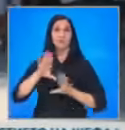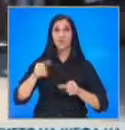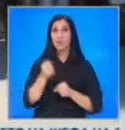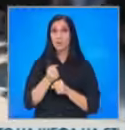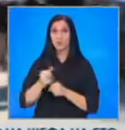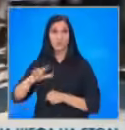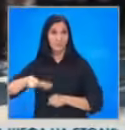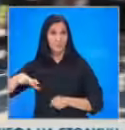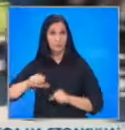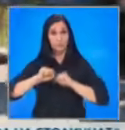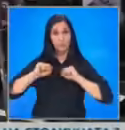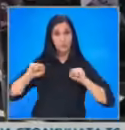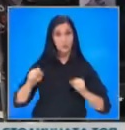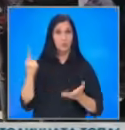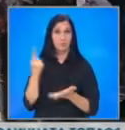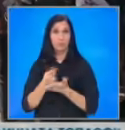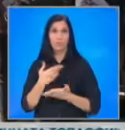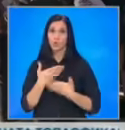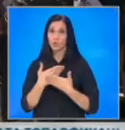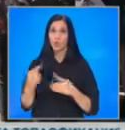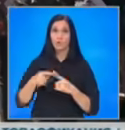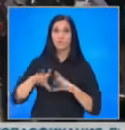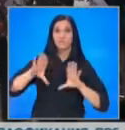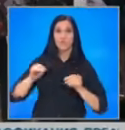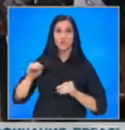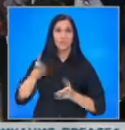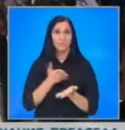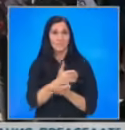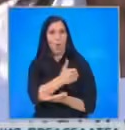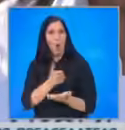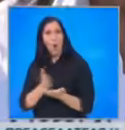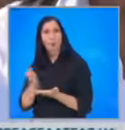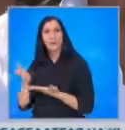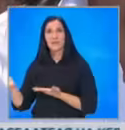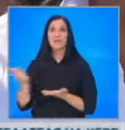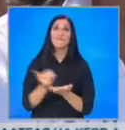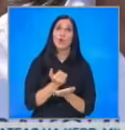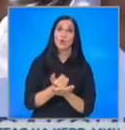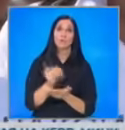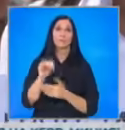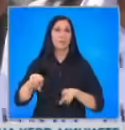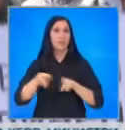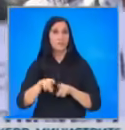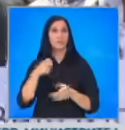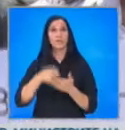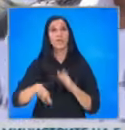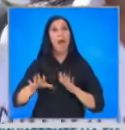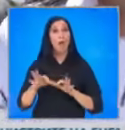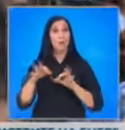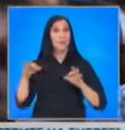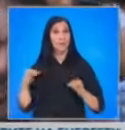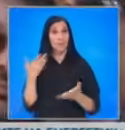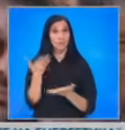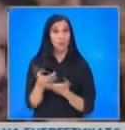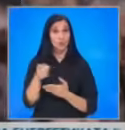сектора. Протестиращите настояват отношението към всички отрасли в икономиката да е еднакво и твърдят, че ако мерките бъдат приложени в